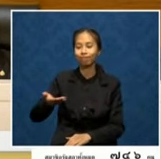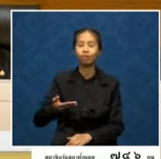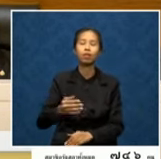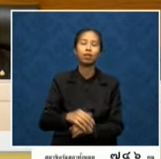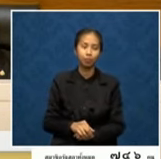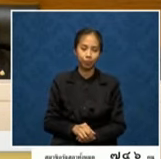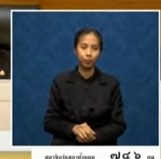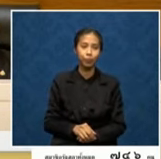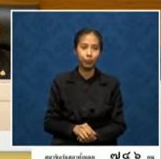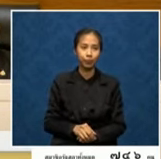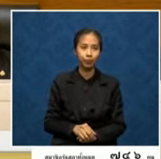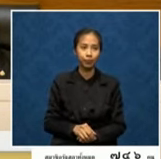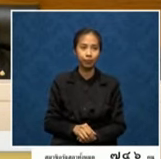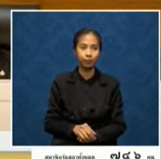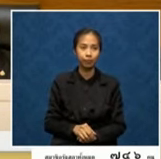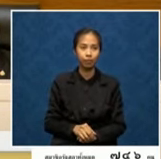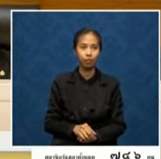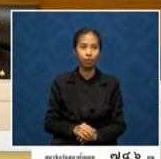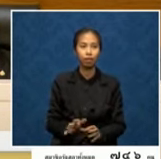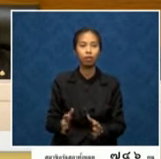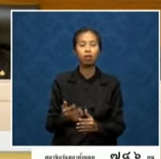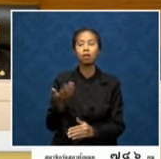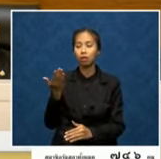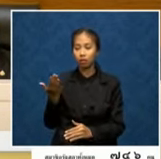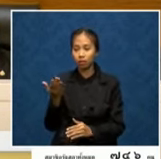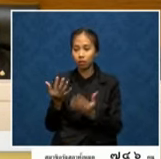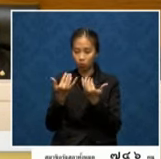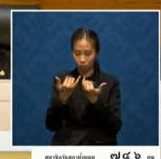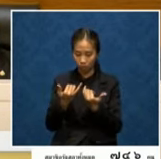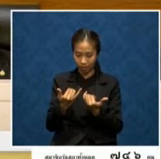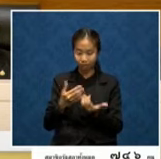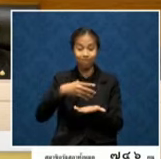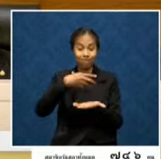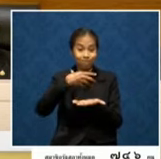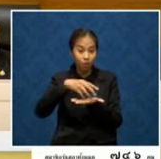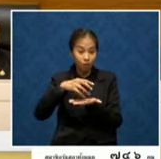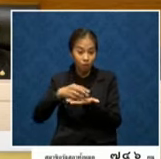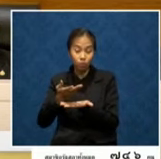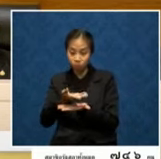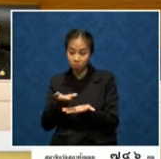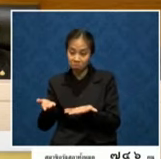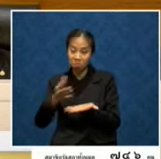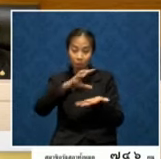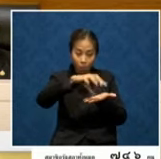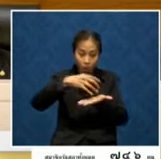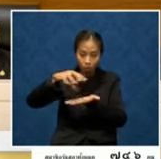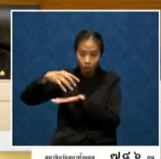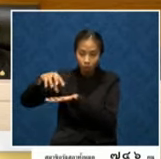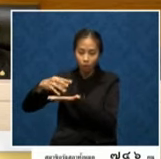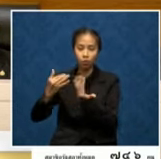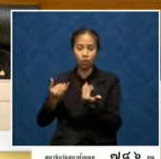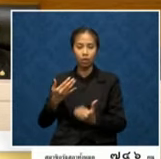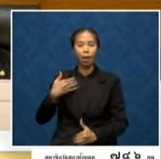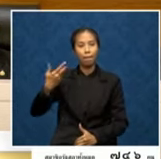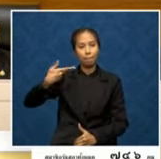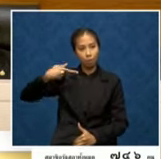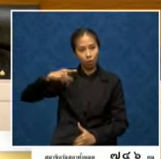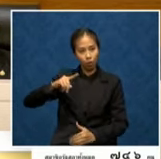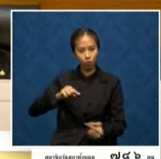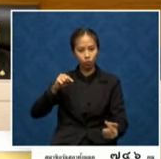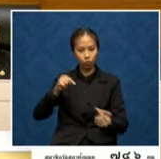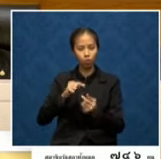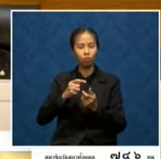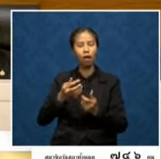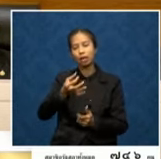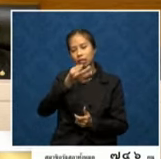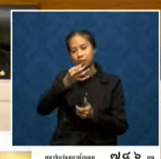านว่าสิ่งที่ท่านนำเสนอวันนี้ผมถือว่าเป็นประโยชน์ต่อพี่น้องเกษตรกร